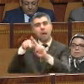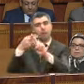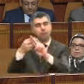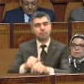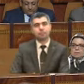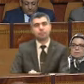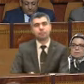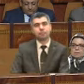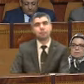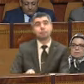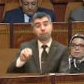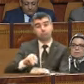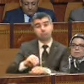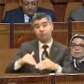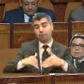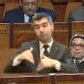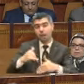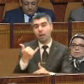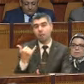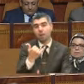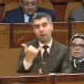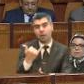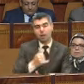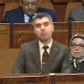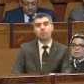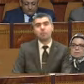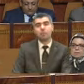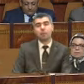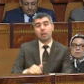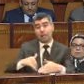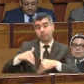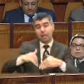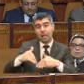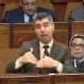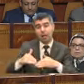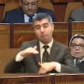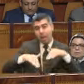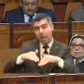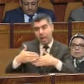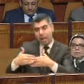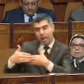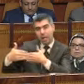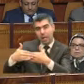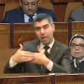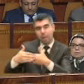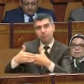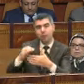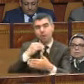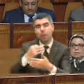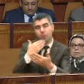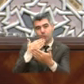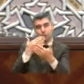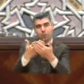منها طرق مهمة اللي هي الطريق 301، الطريق الساحلية 301 اللي كتربط ما بين أسفي. شكرا سيد